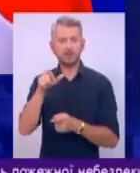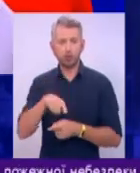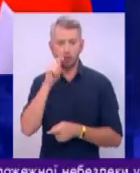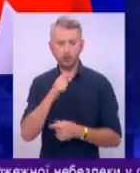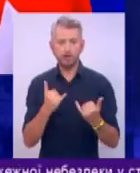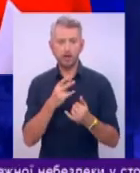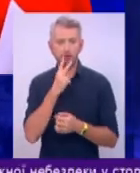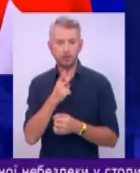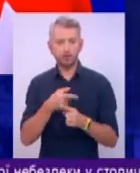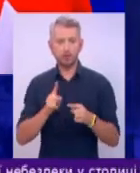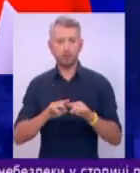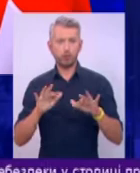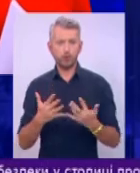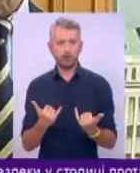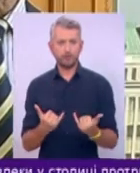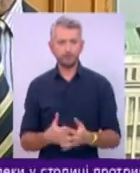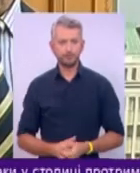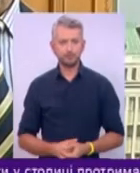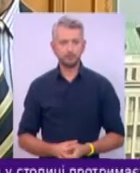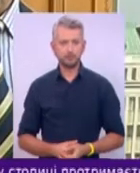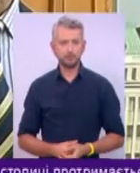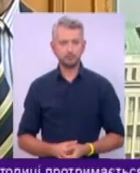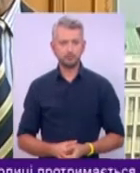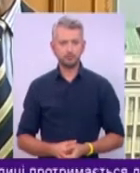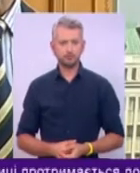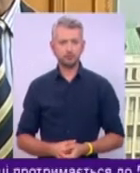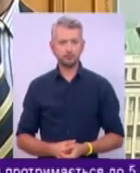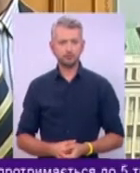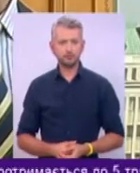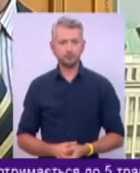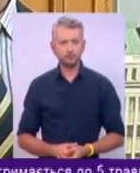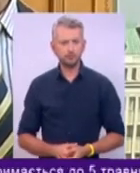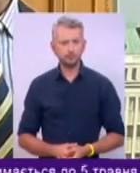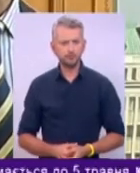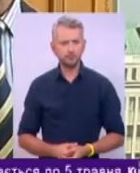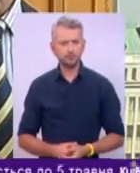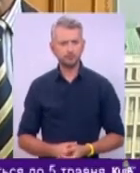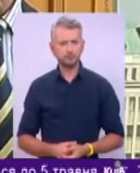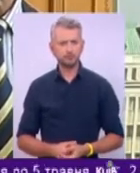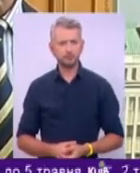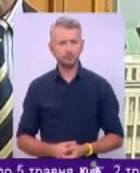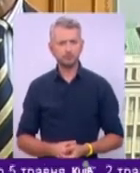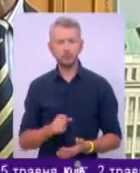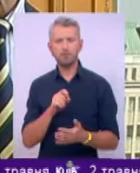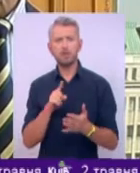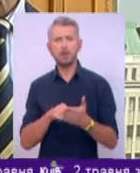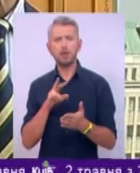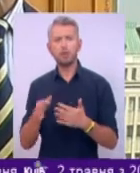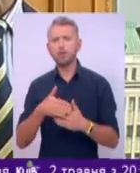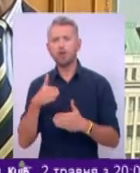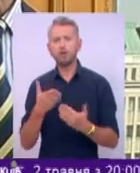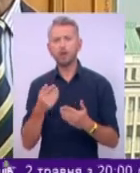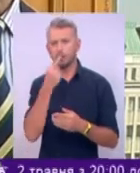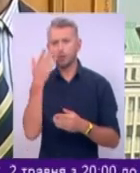бачити зараз цю подію наживо, без коментарів. По санкціям, які нещодавно запровадила США